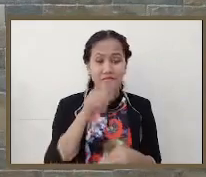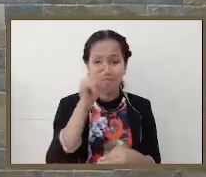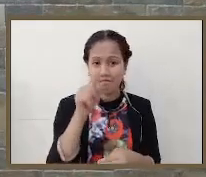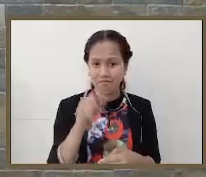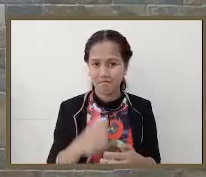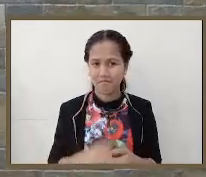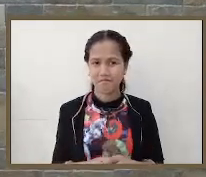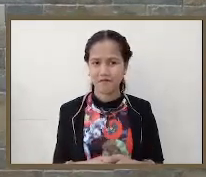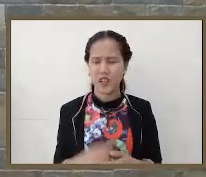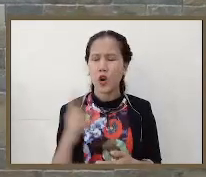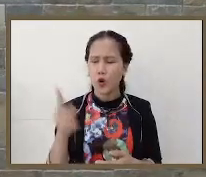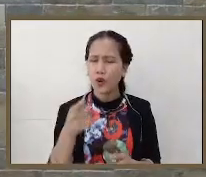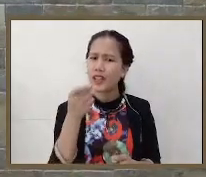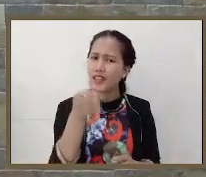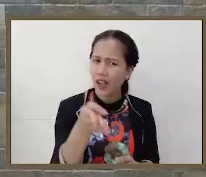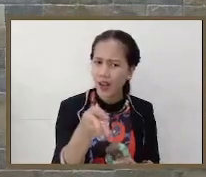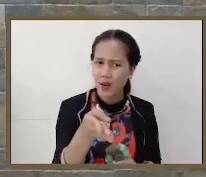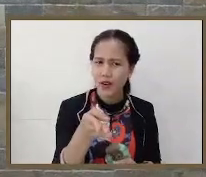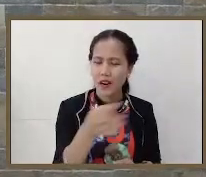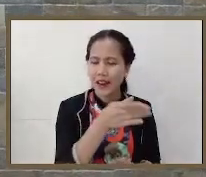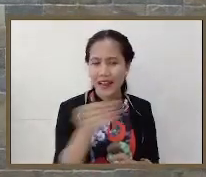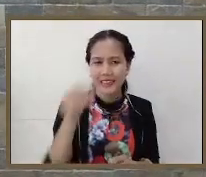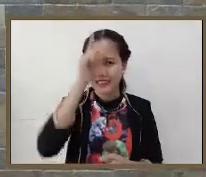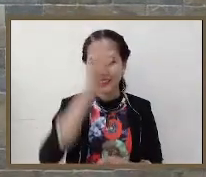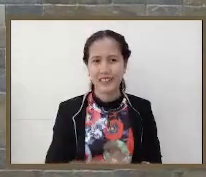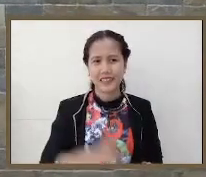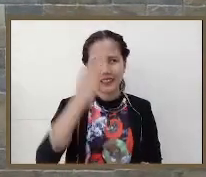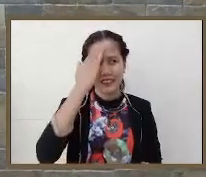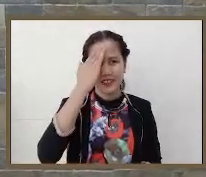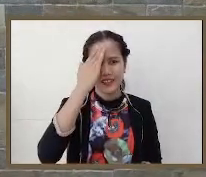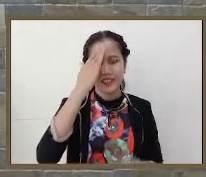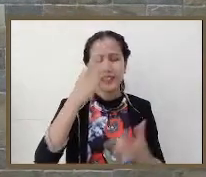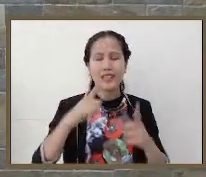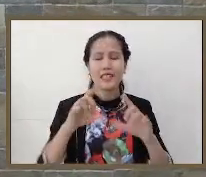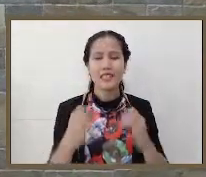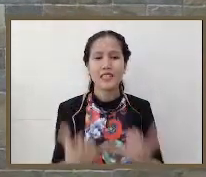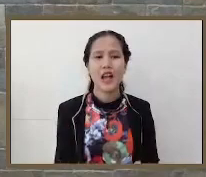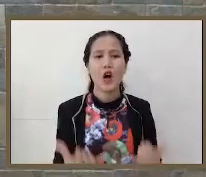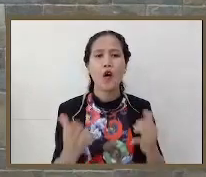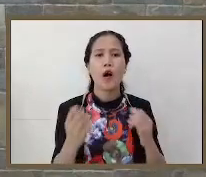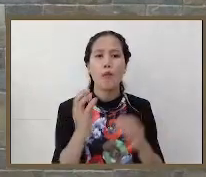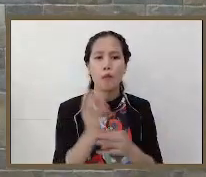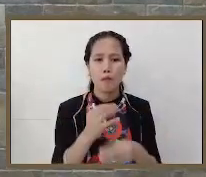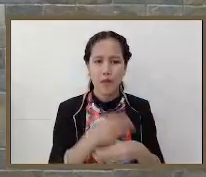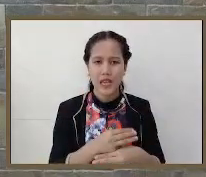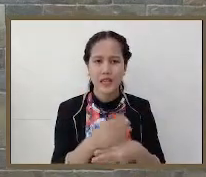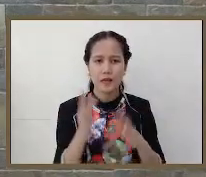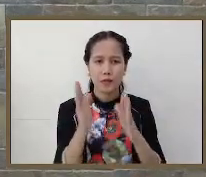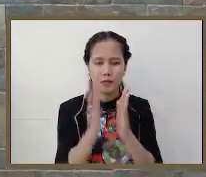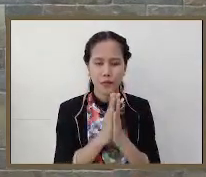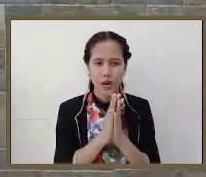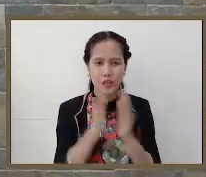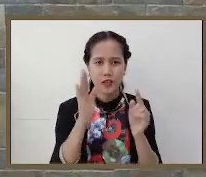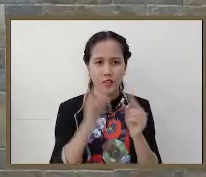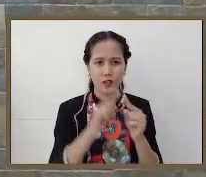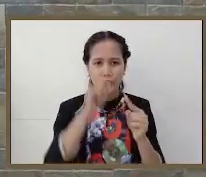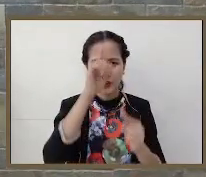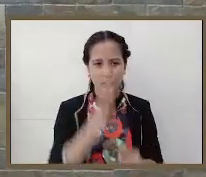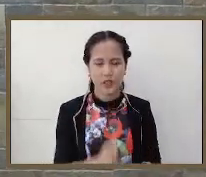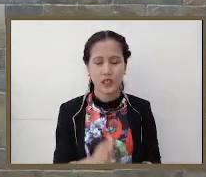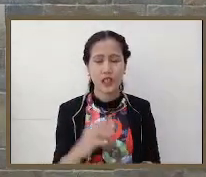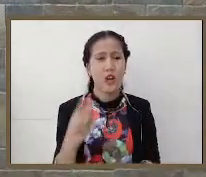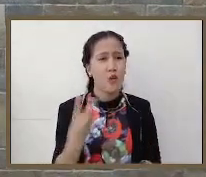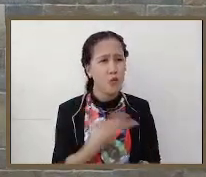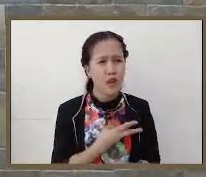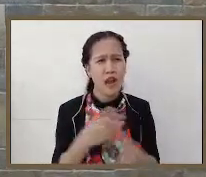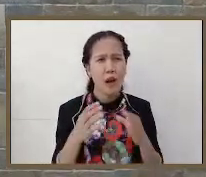tayo lang dalawa ng Diyos nakakaalam niyan. Let's make business with God, brethren. It's just between us and God. We are so blessed to be